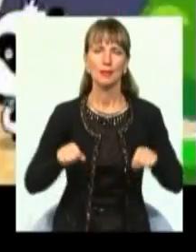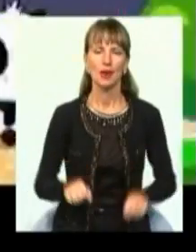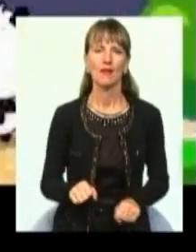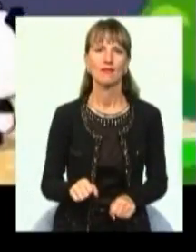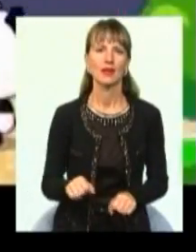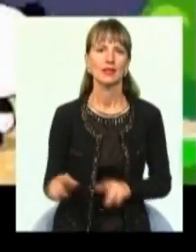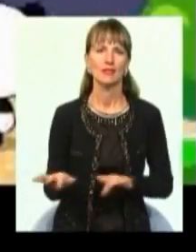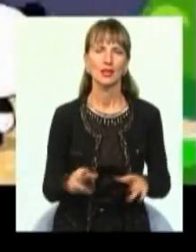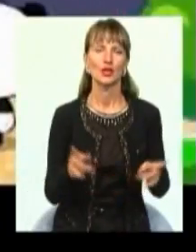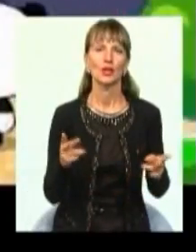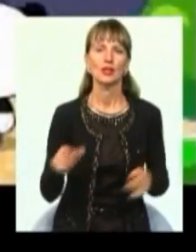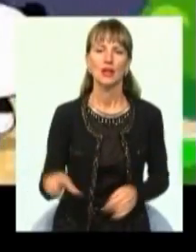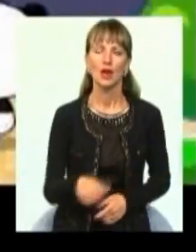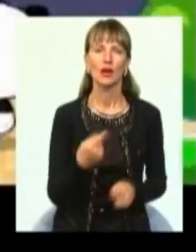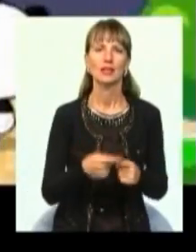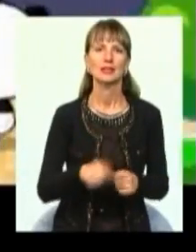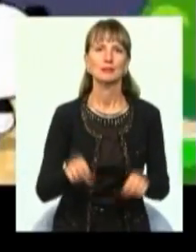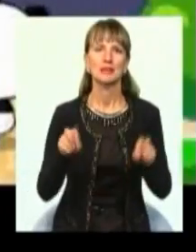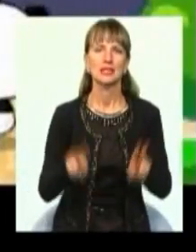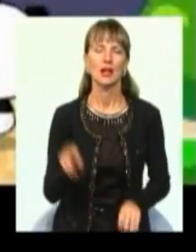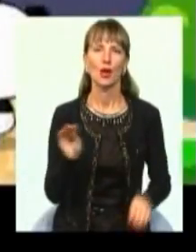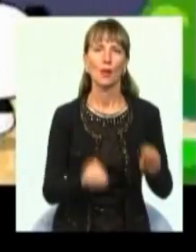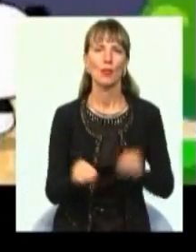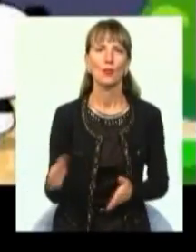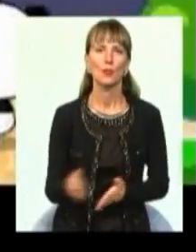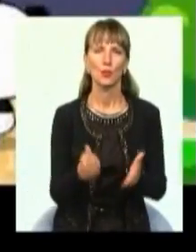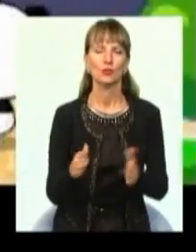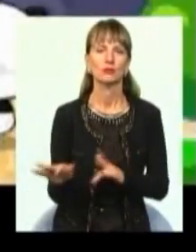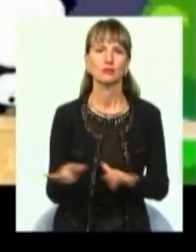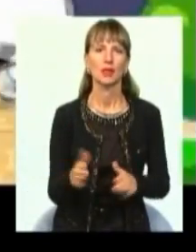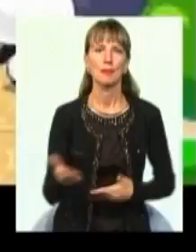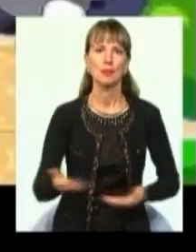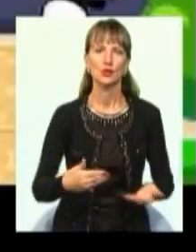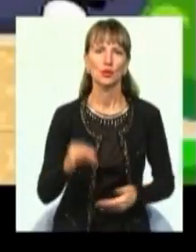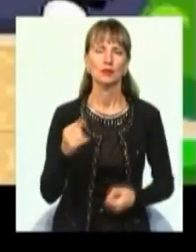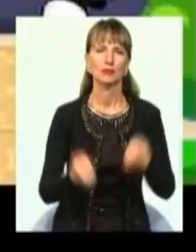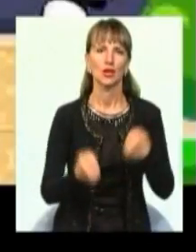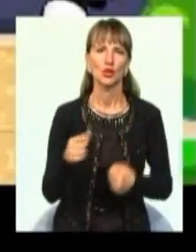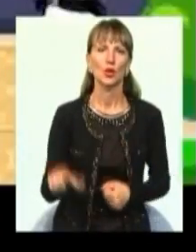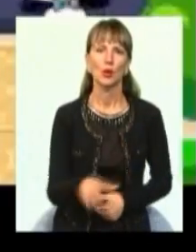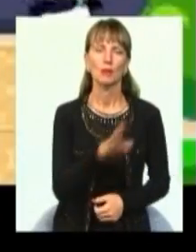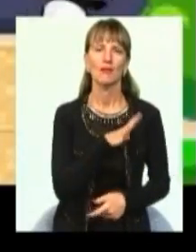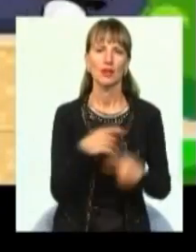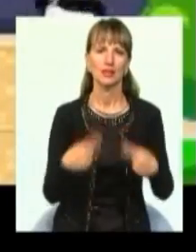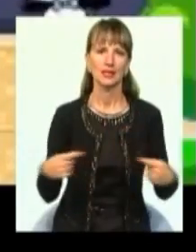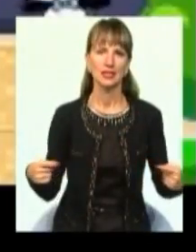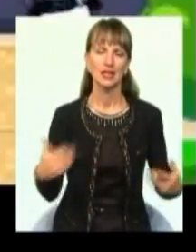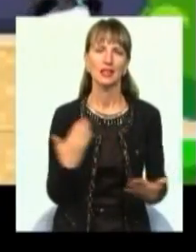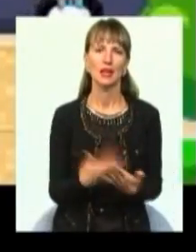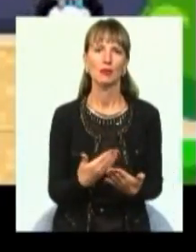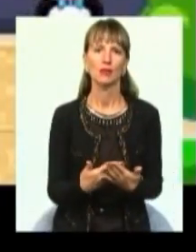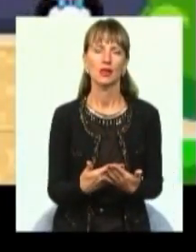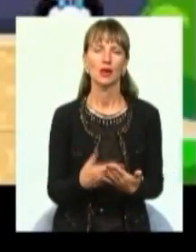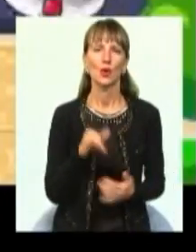рухатися? Дорога – це спеціально обладнаний шлях пересування пішоходів та автомобілів. Дороги бувають різними. Наприклад,